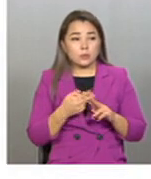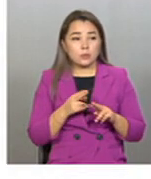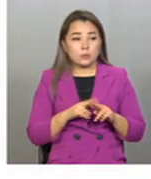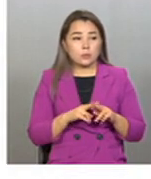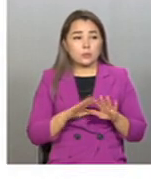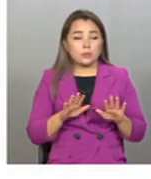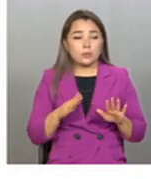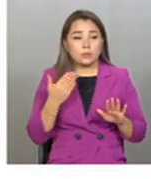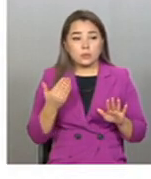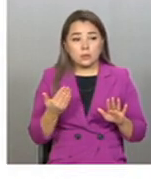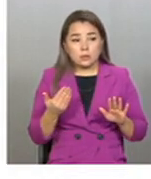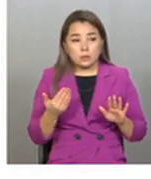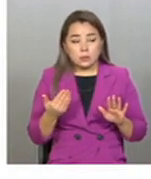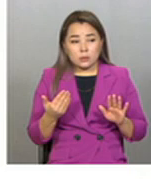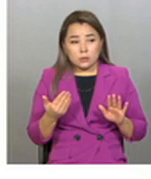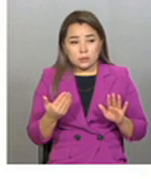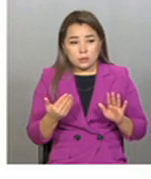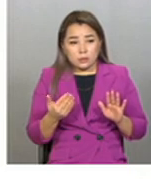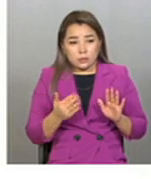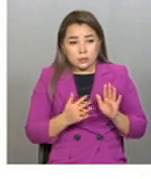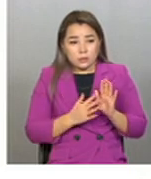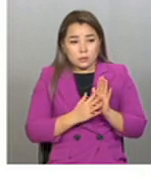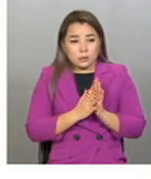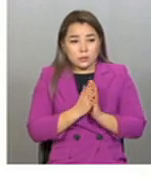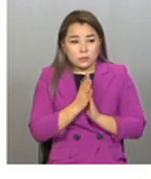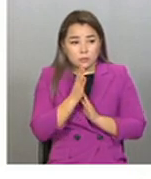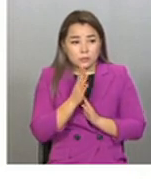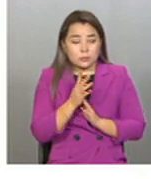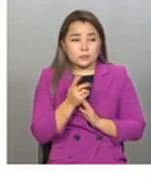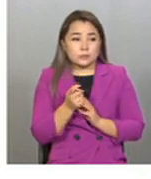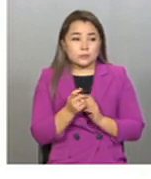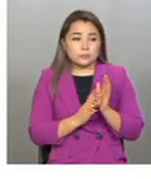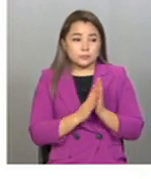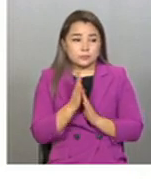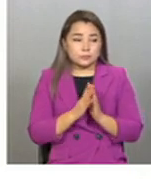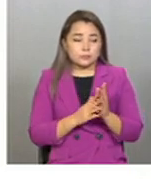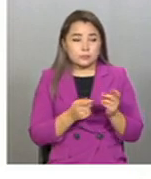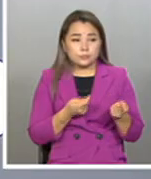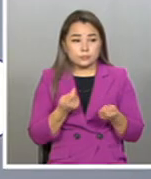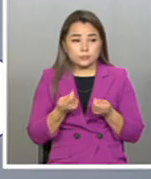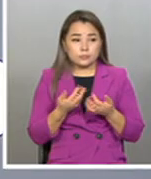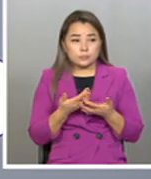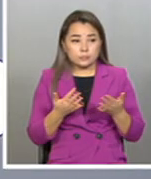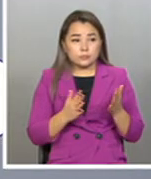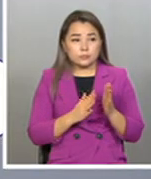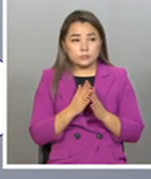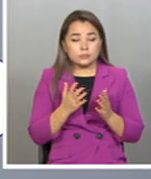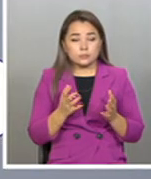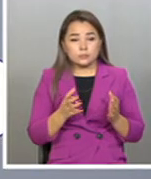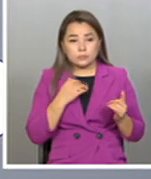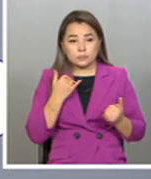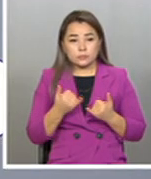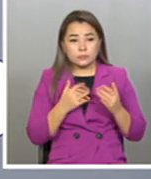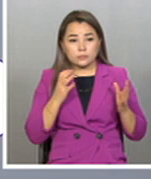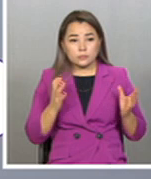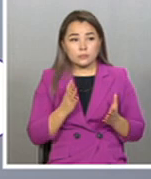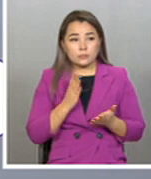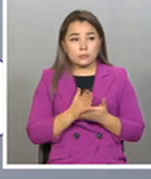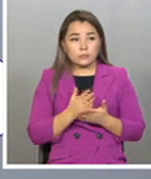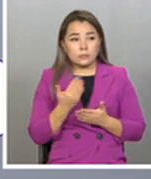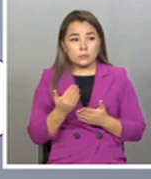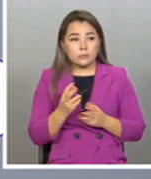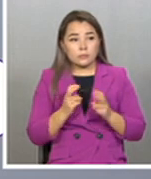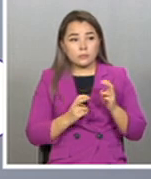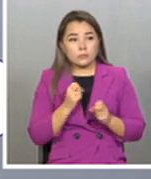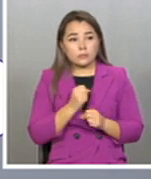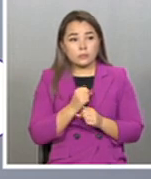қана өсіру өсімдік жемшөп базасын дайындауына әсері жоғары болып табылады. Климаттың өндірістің жекелеген салаларының